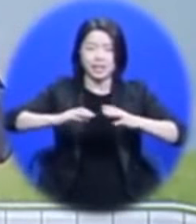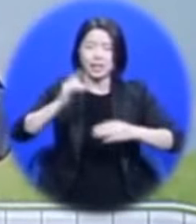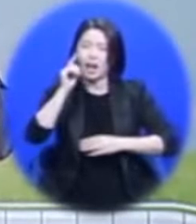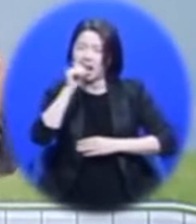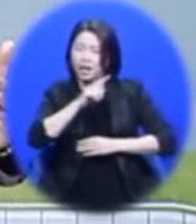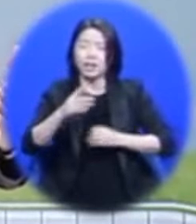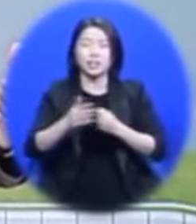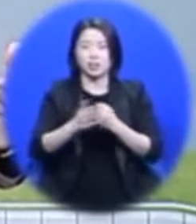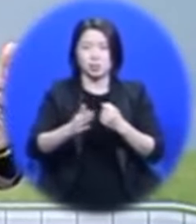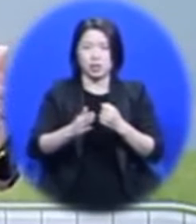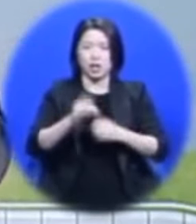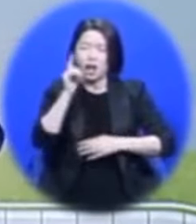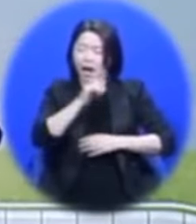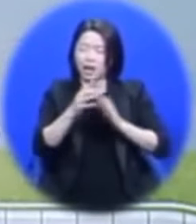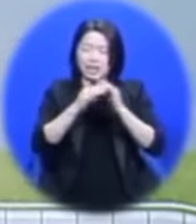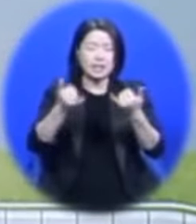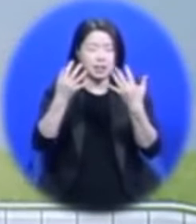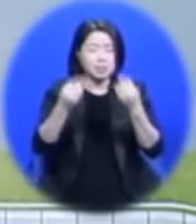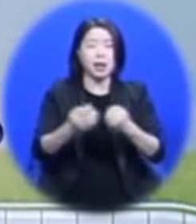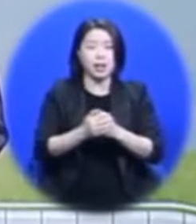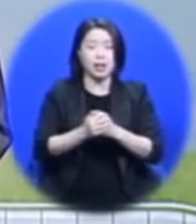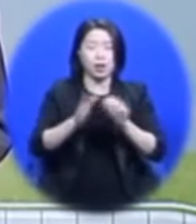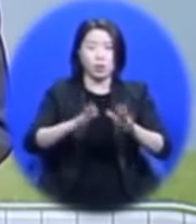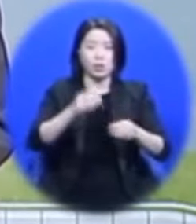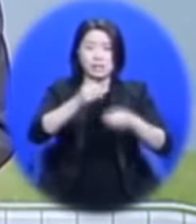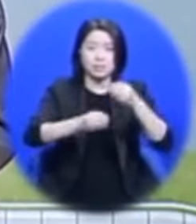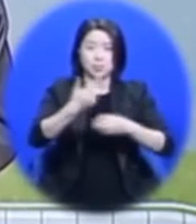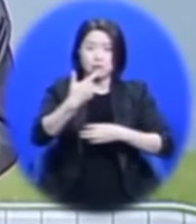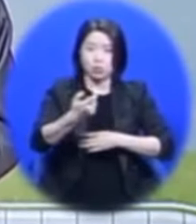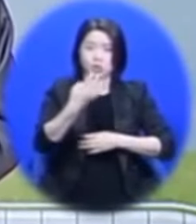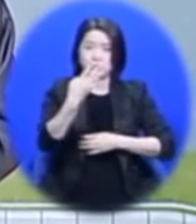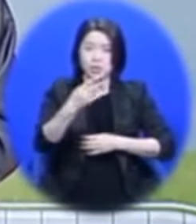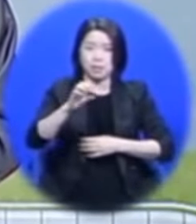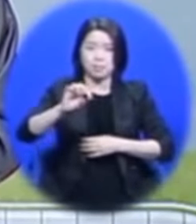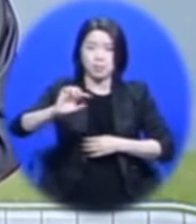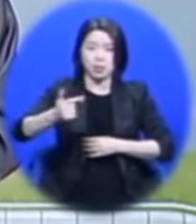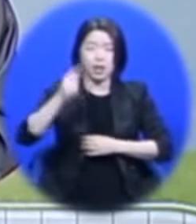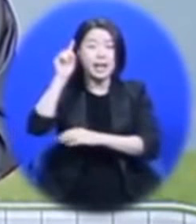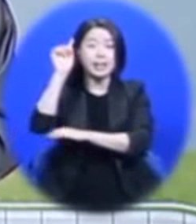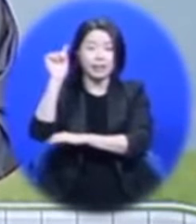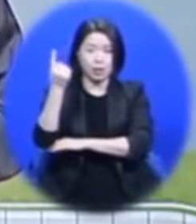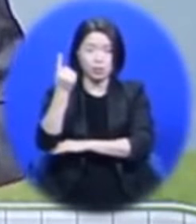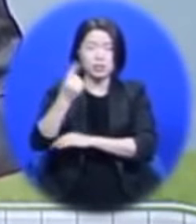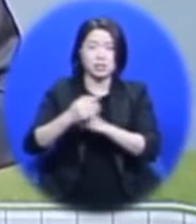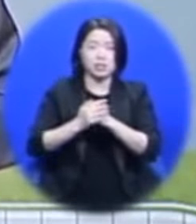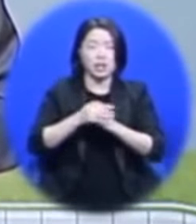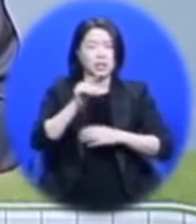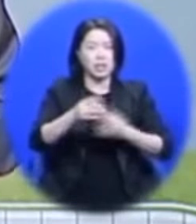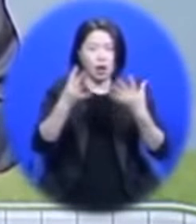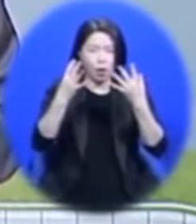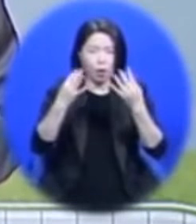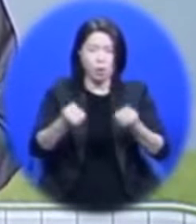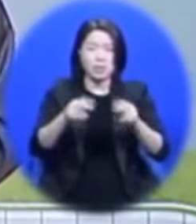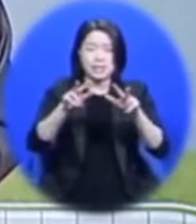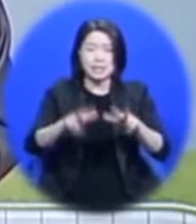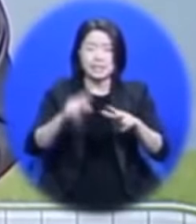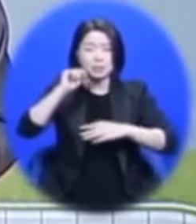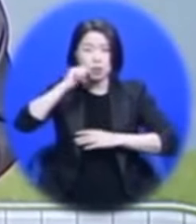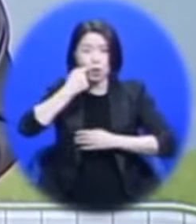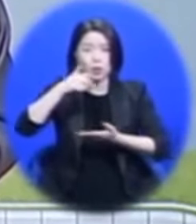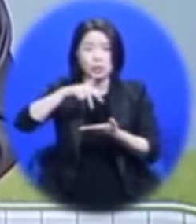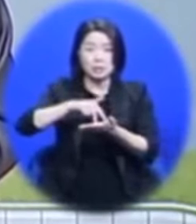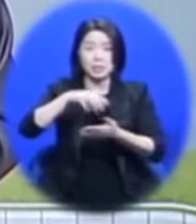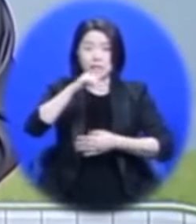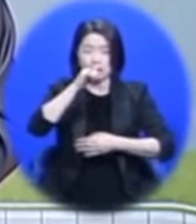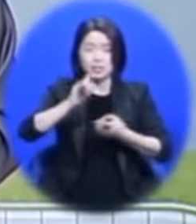악한 사람이 많습니다. 오늘 시편 64편에 다윗이 그가 얼마나 지금 어려운 처지에